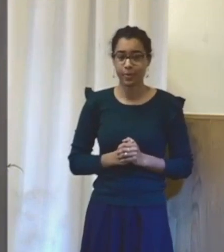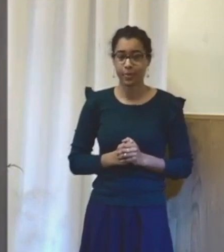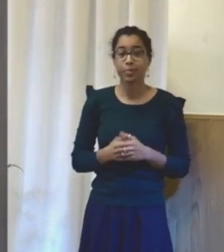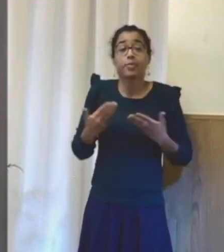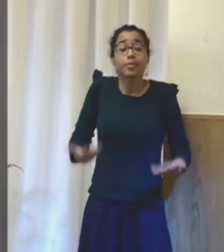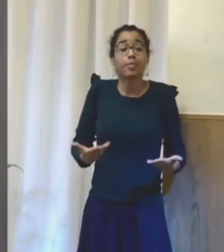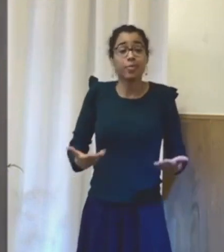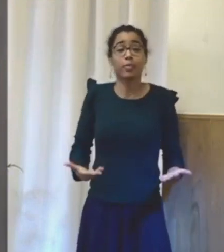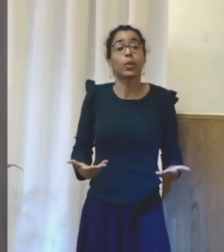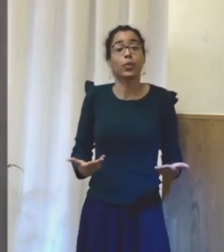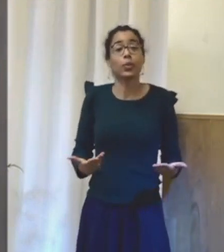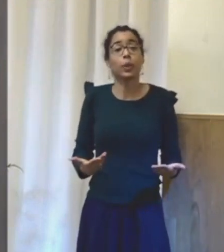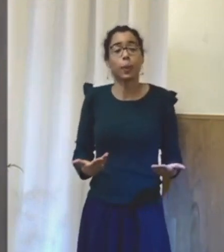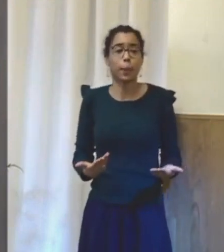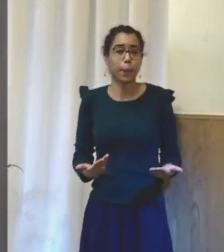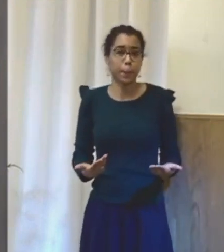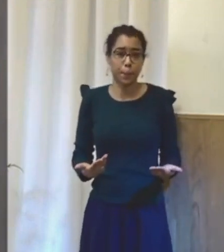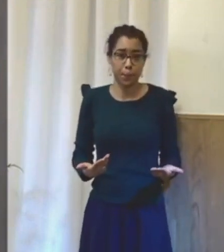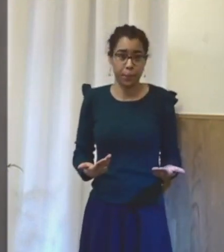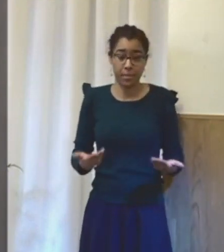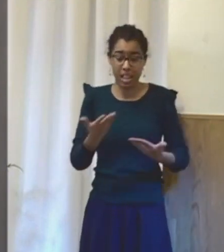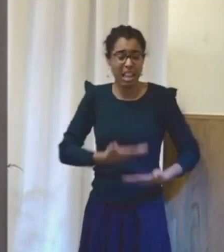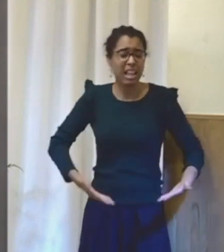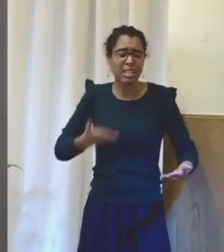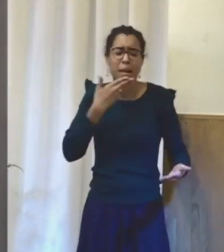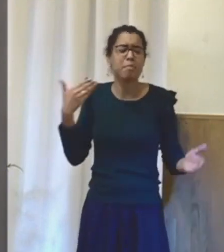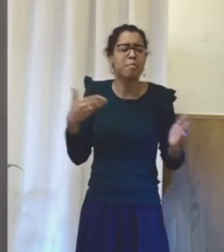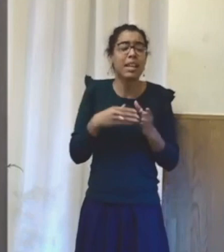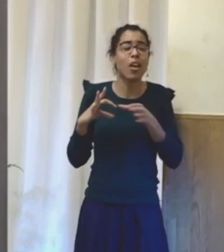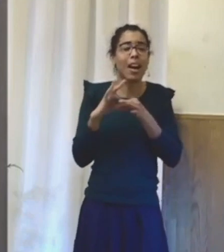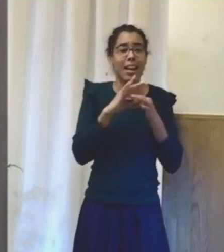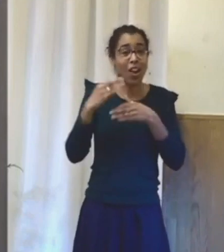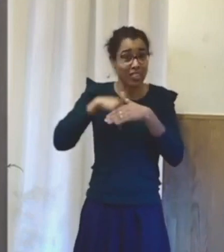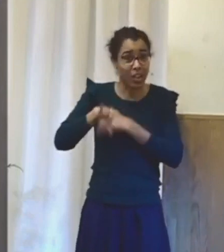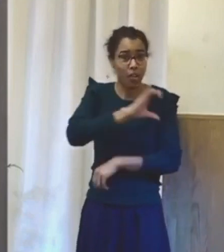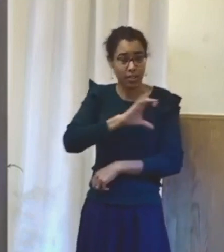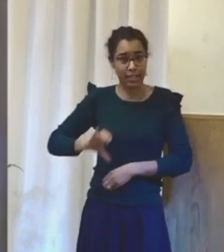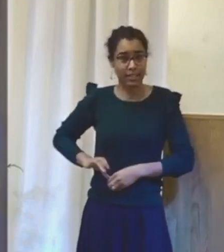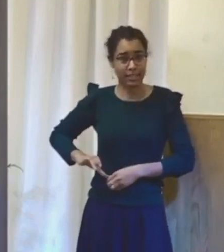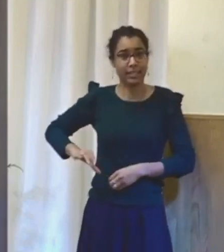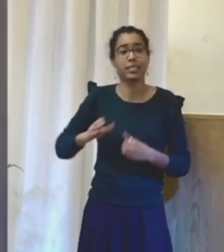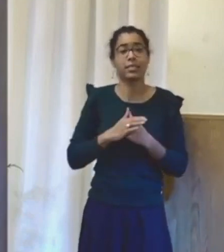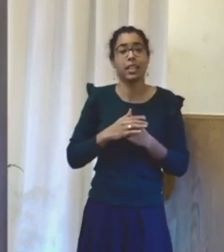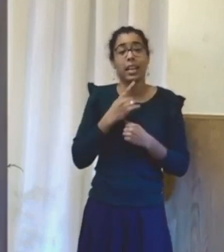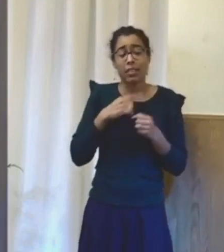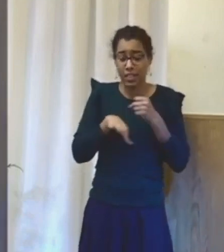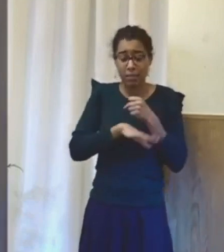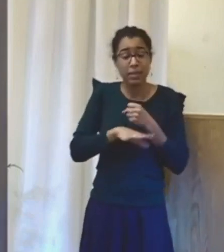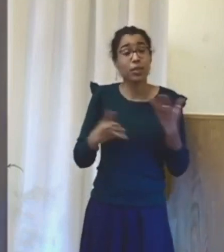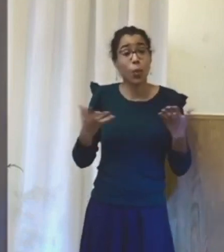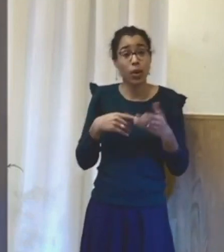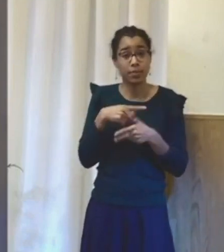Donc aujourd'hui, nous sommes dans la meilleure alliance, celle de Christ, c'est-à-dire une alliance basée sur la bienveillance de